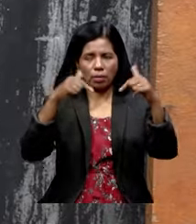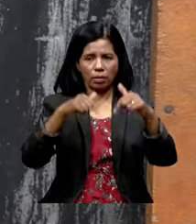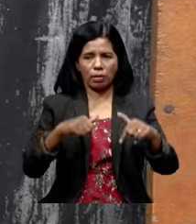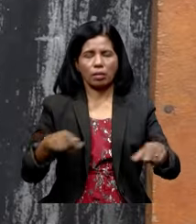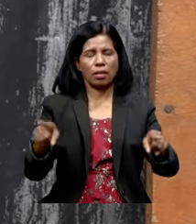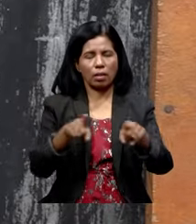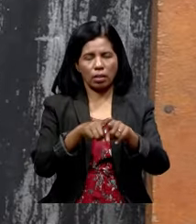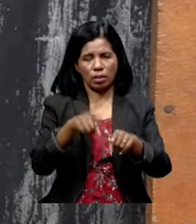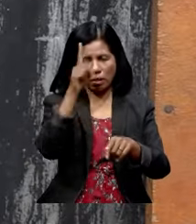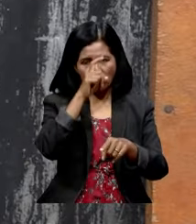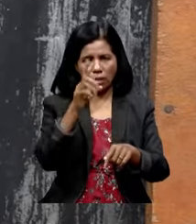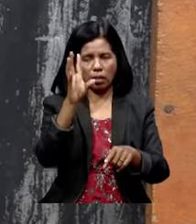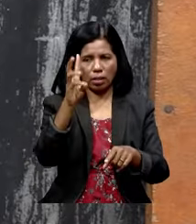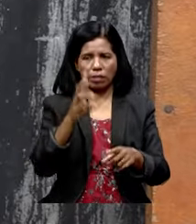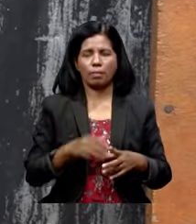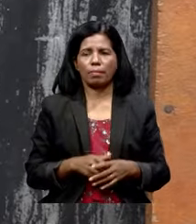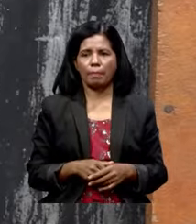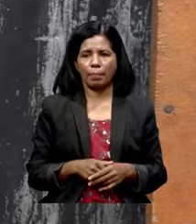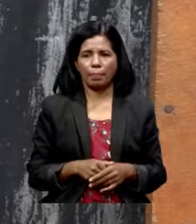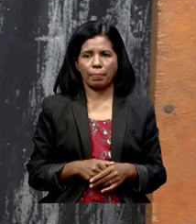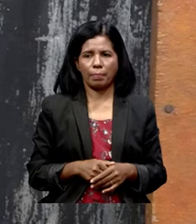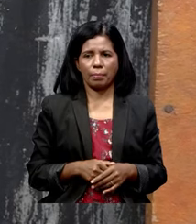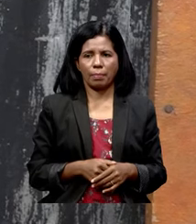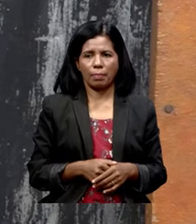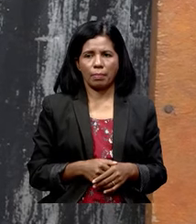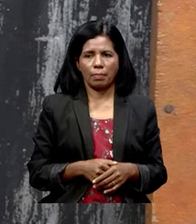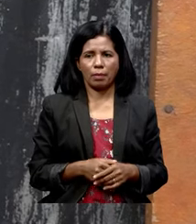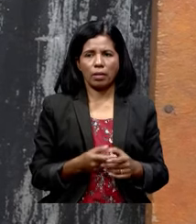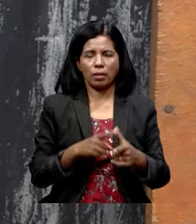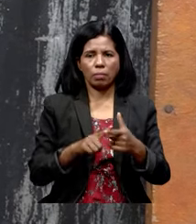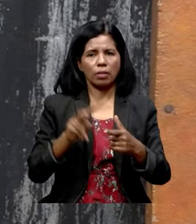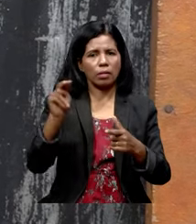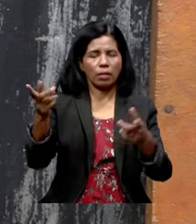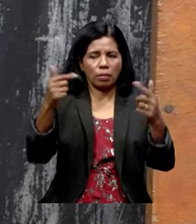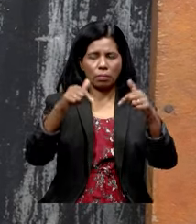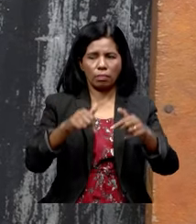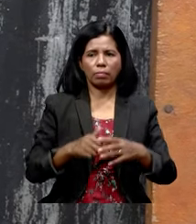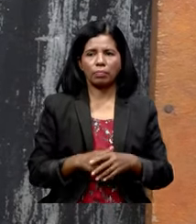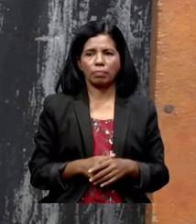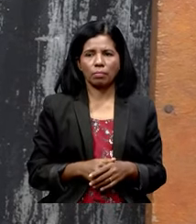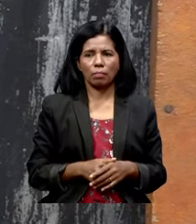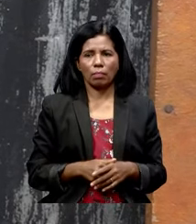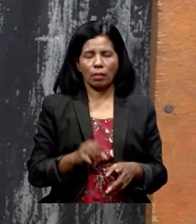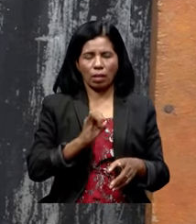ida warna, nampak ni liut tau tuan ni, nampak ni mai ni ada,